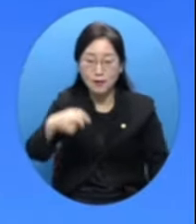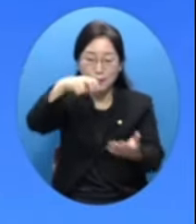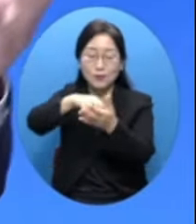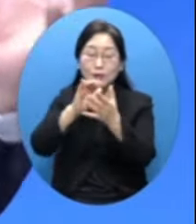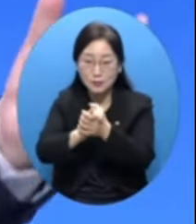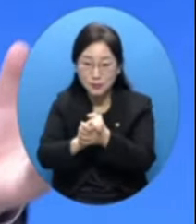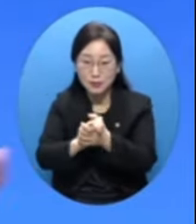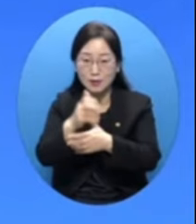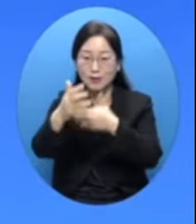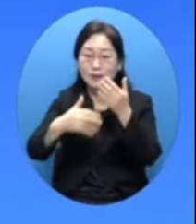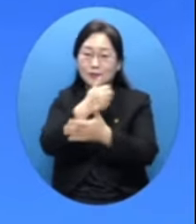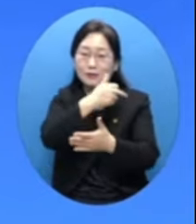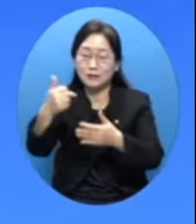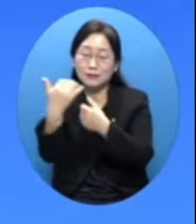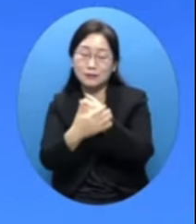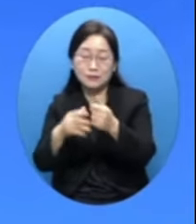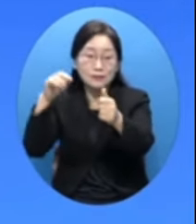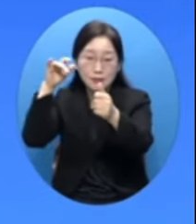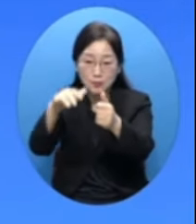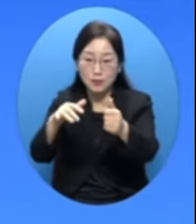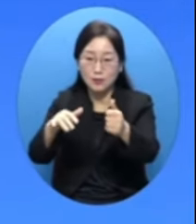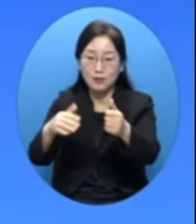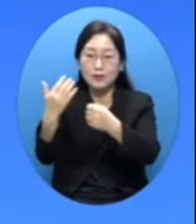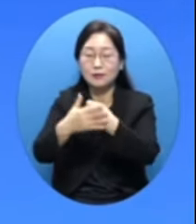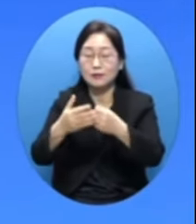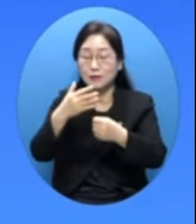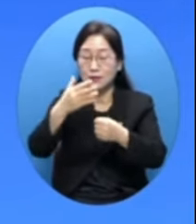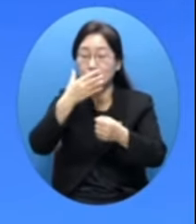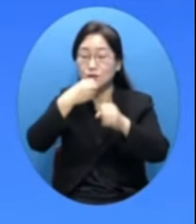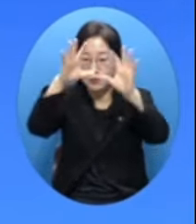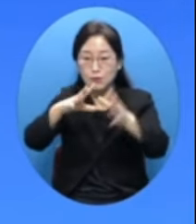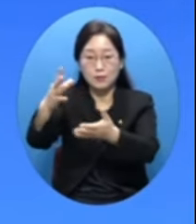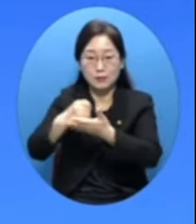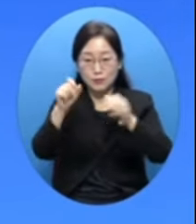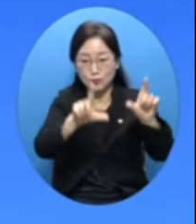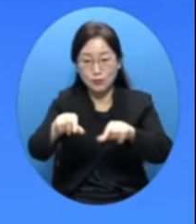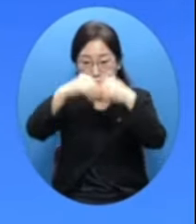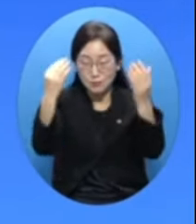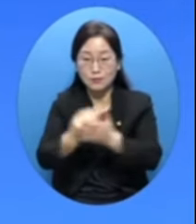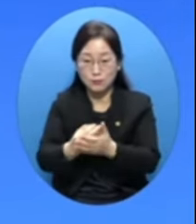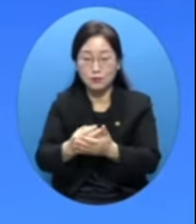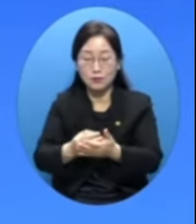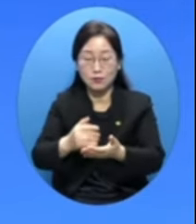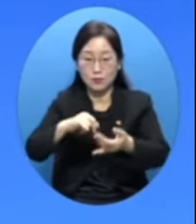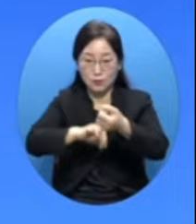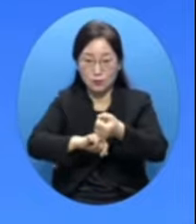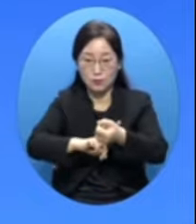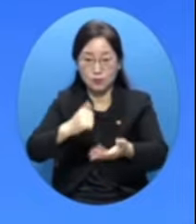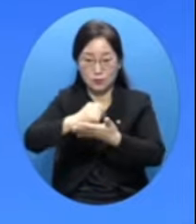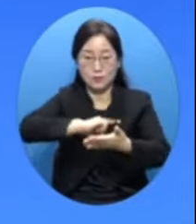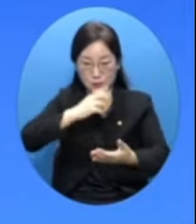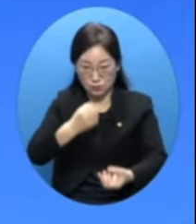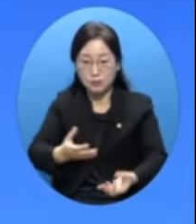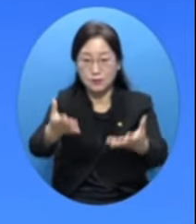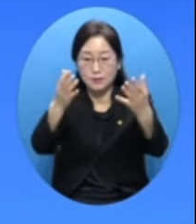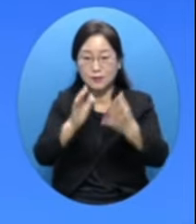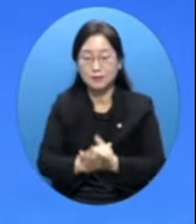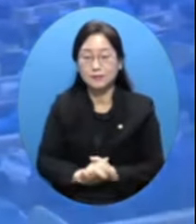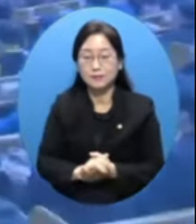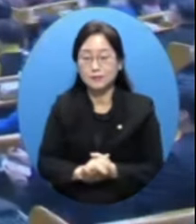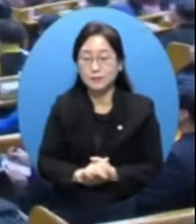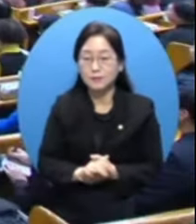기도하며 주님의 큰 은혜를 사모하고 은혜를 축복을 받아 누리는 모두 여러분 모두가 되기를 주님의 이름으로 축원합니다.